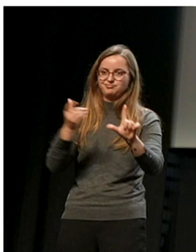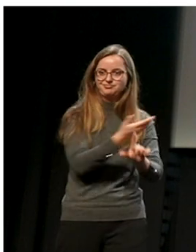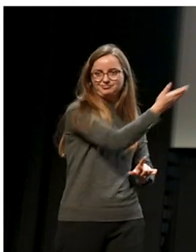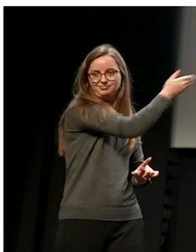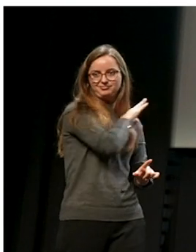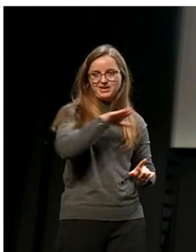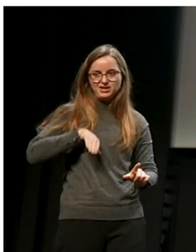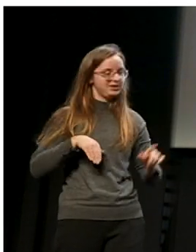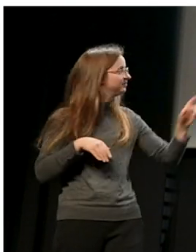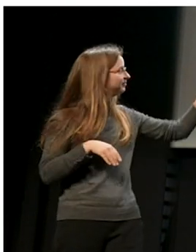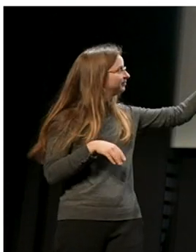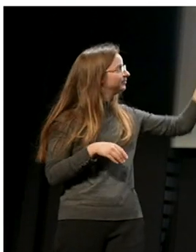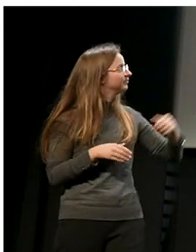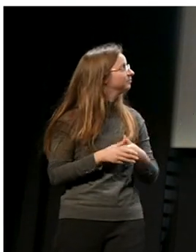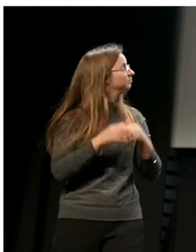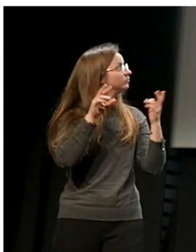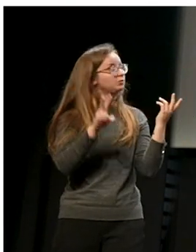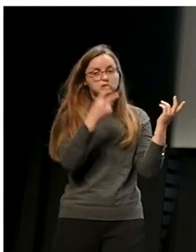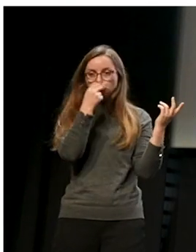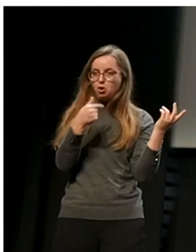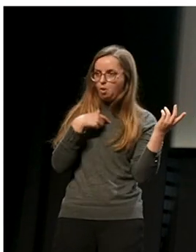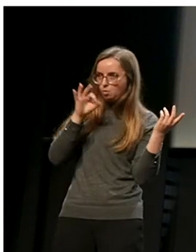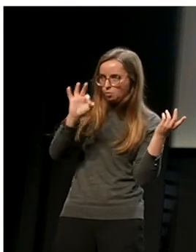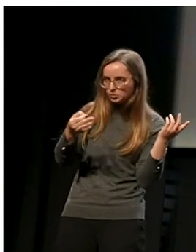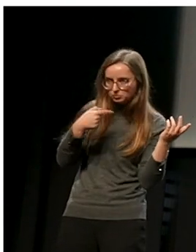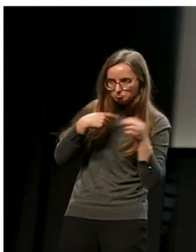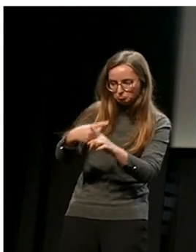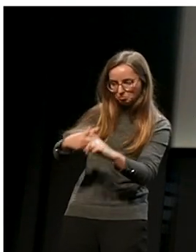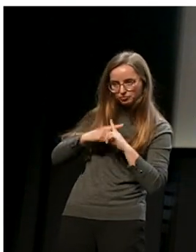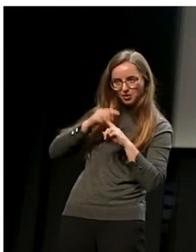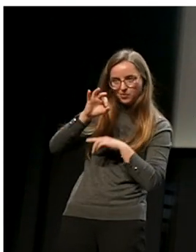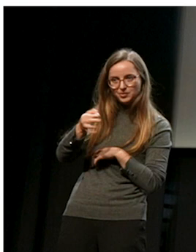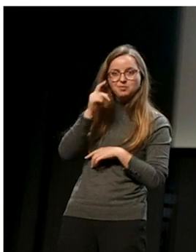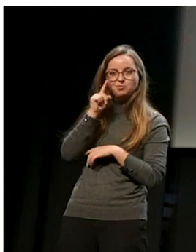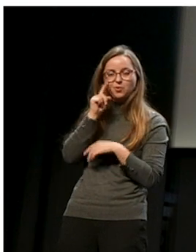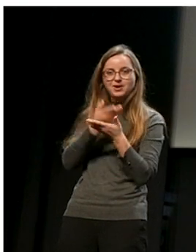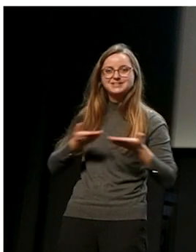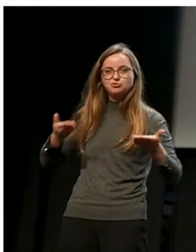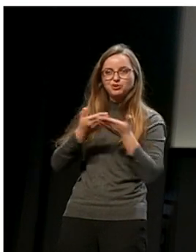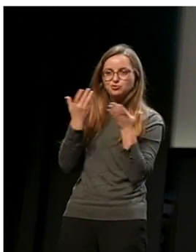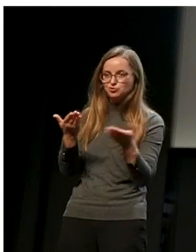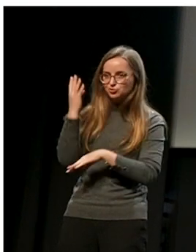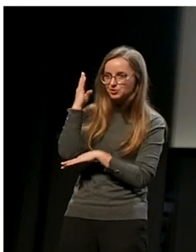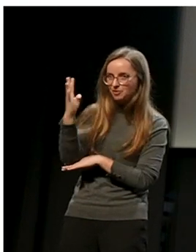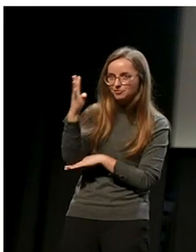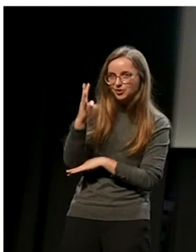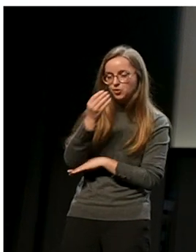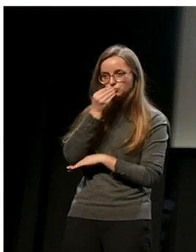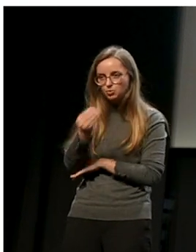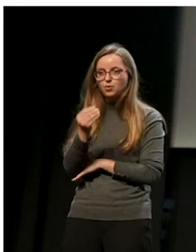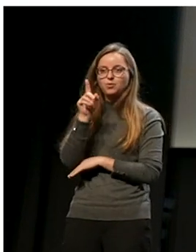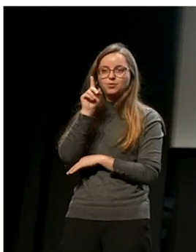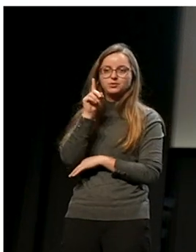c'était plutôt convaincant et que ça rentrait dans cette situation-là, pour le mélange